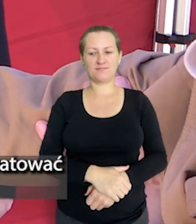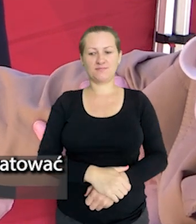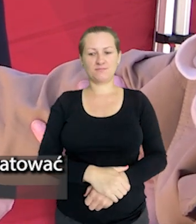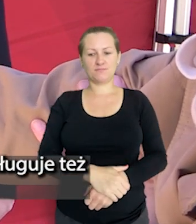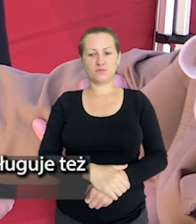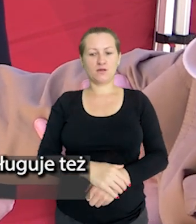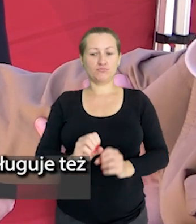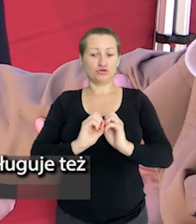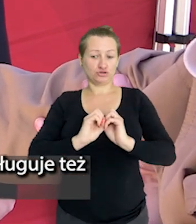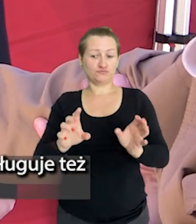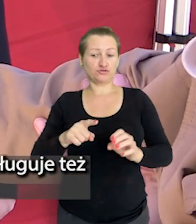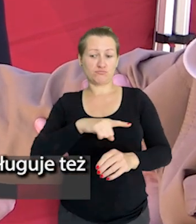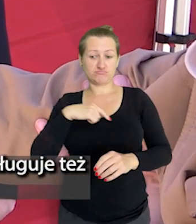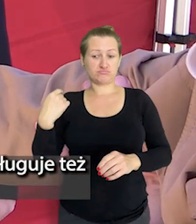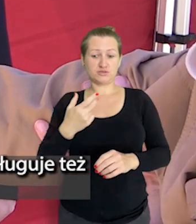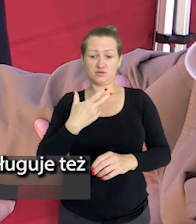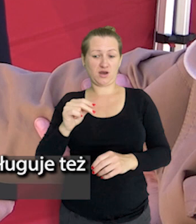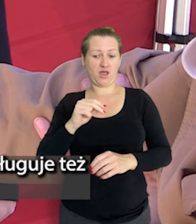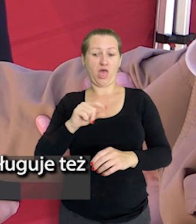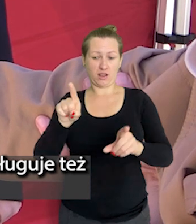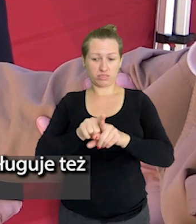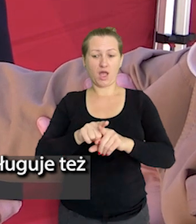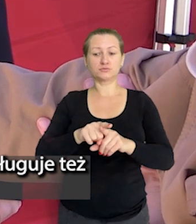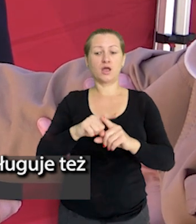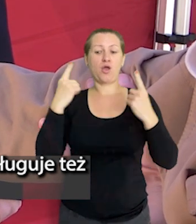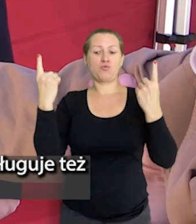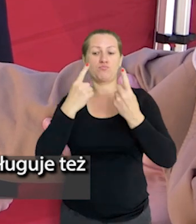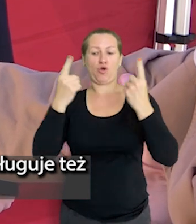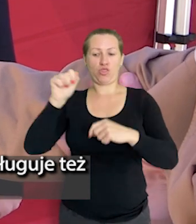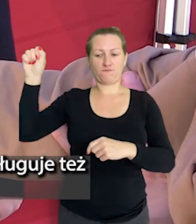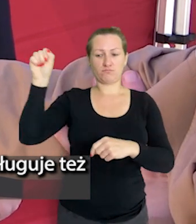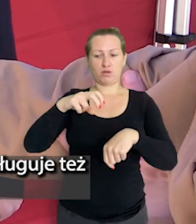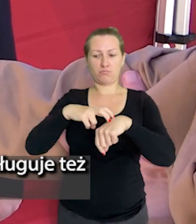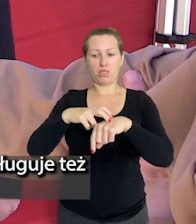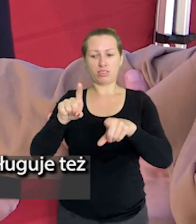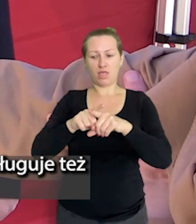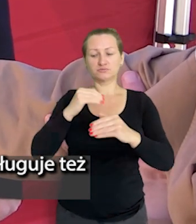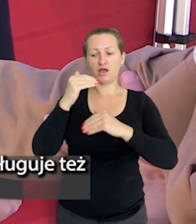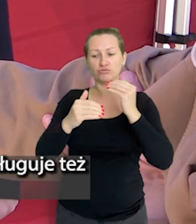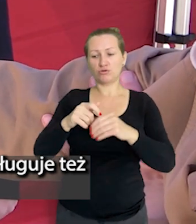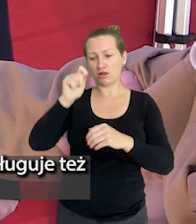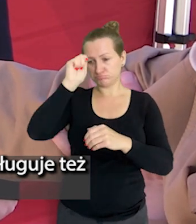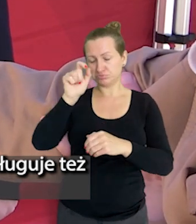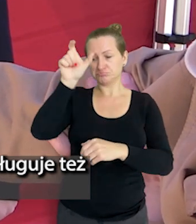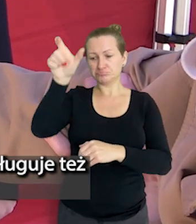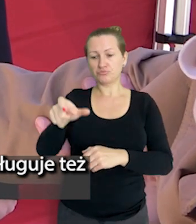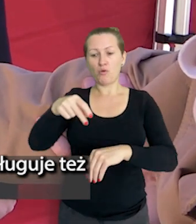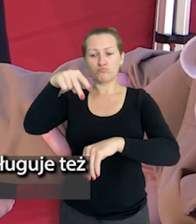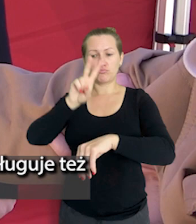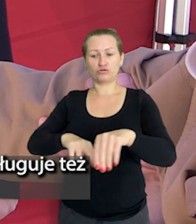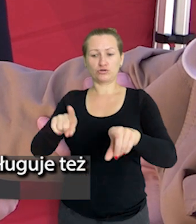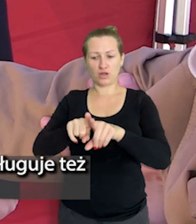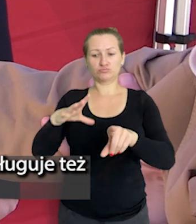uratować dziewczynkę. Oczywiście nie sami. Przyjechał zespół ratownictwa medycznego. Był też na gratulacje